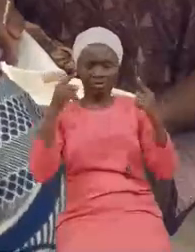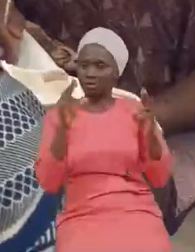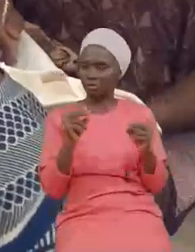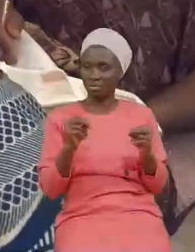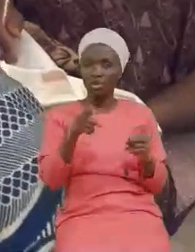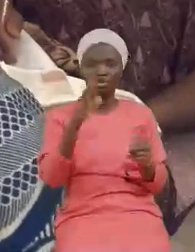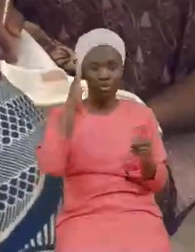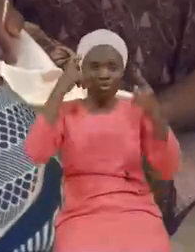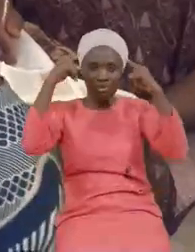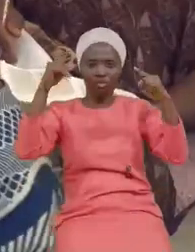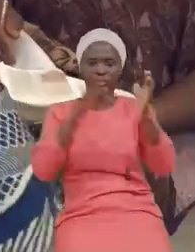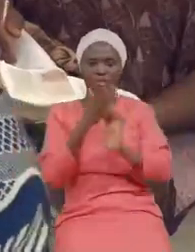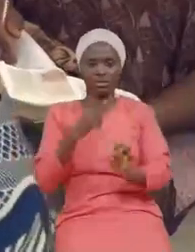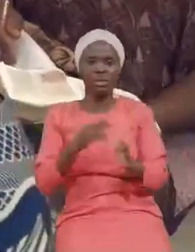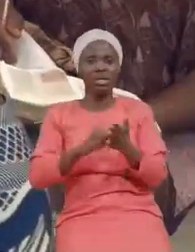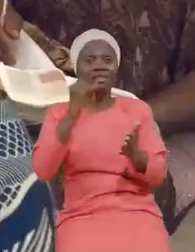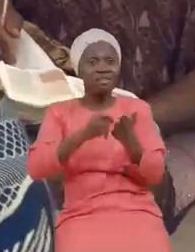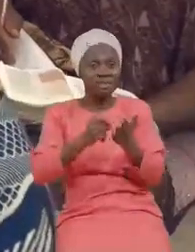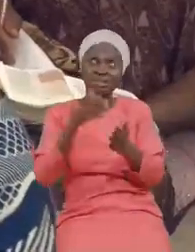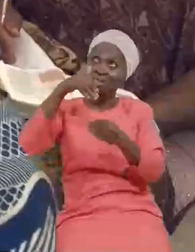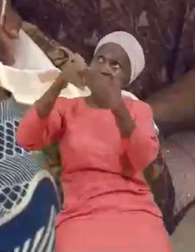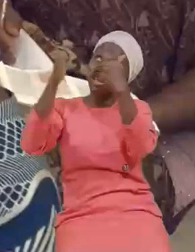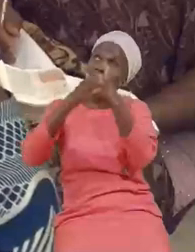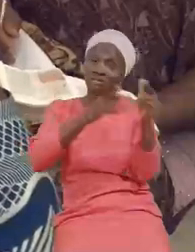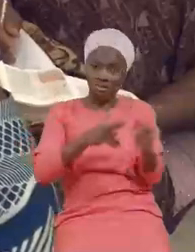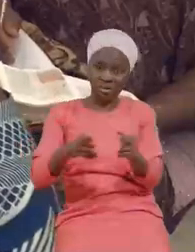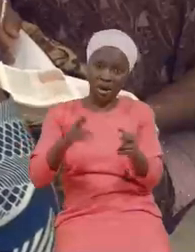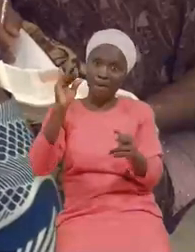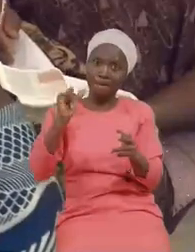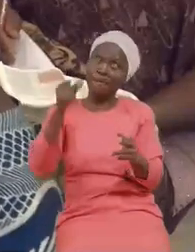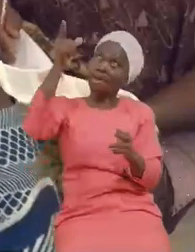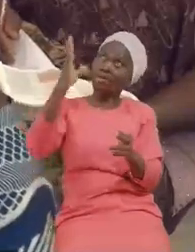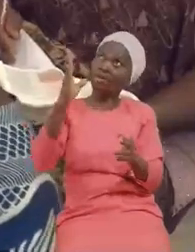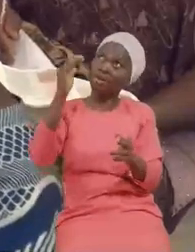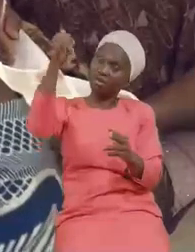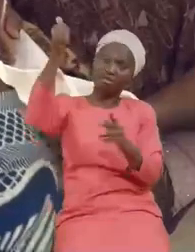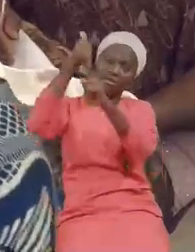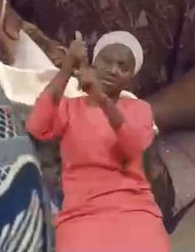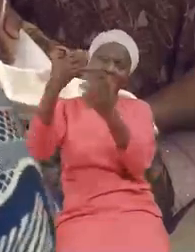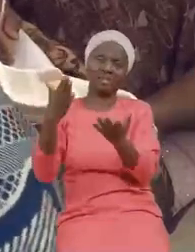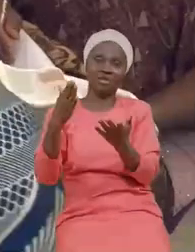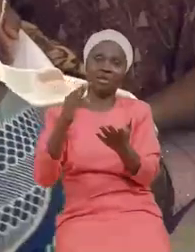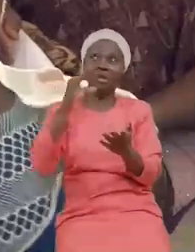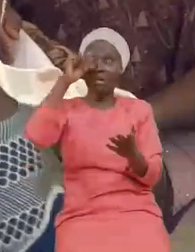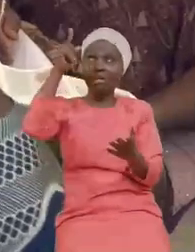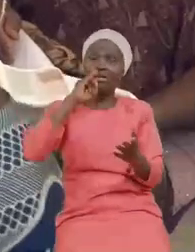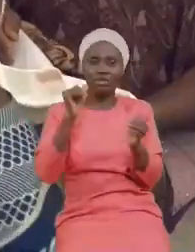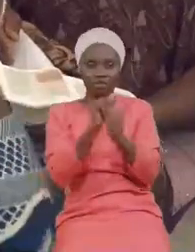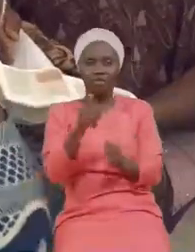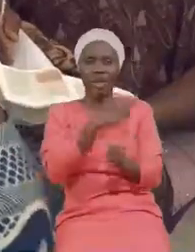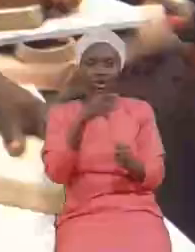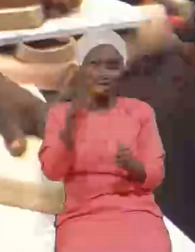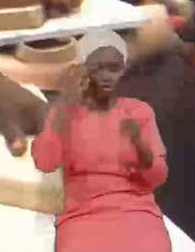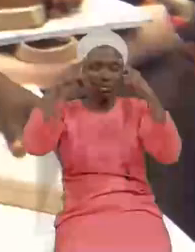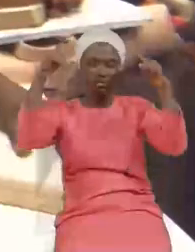c'est écrit au ciel par Dieu lui-même déjà c'est avec toi il est avec toi tu vas réussir au nom de